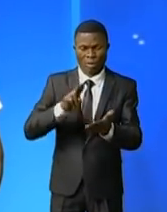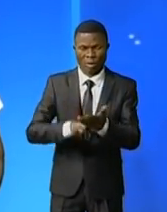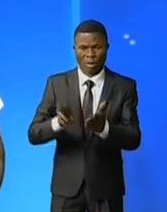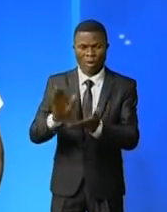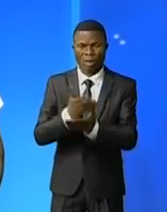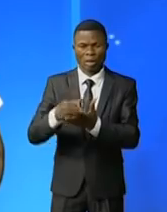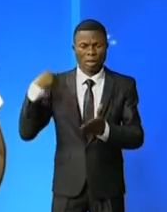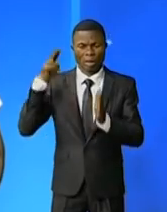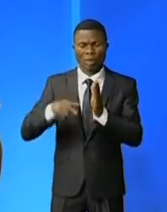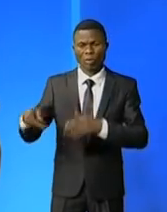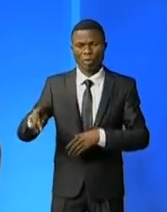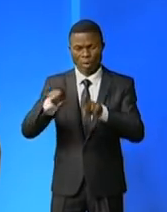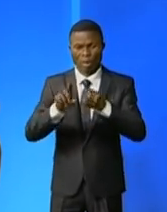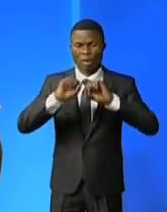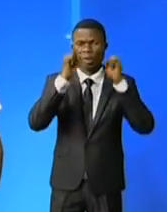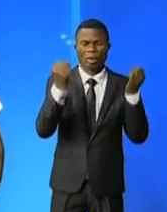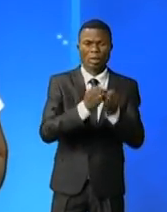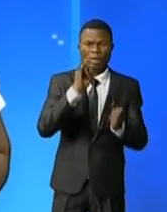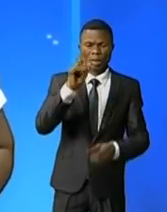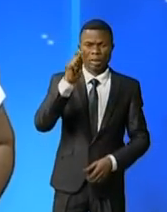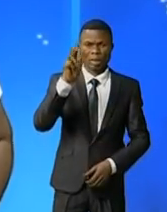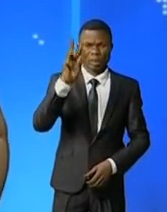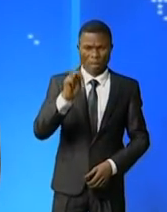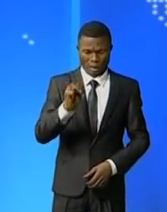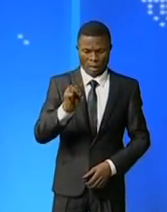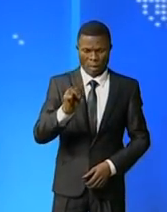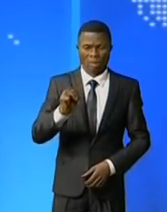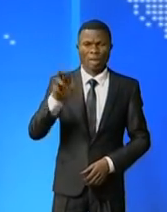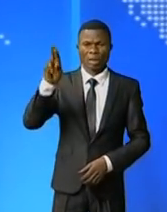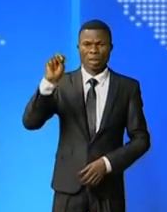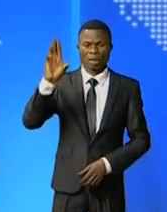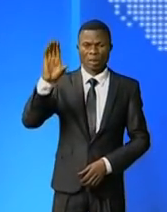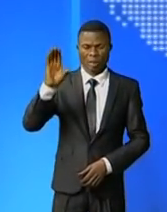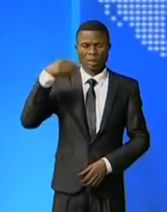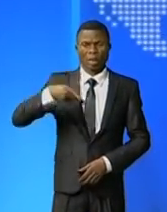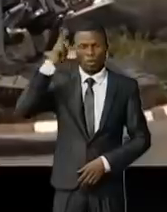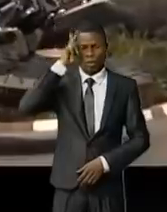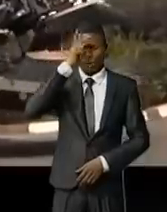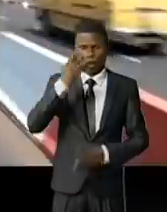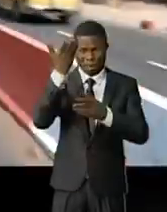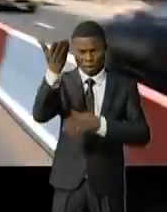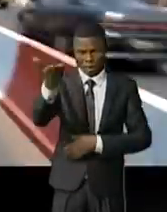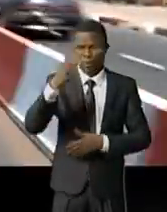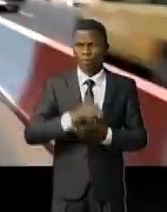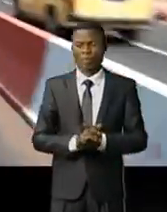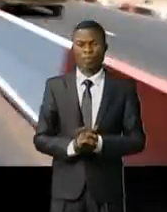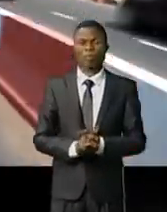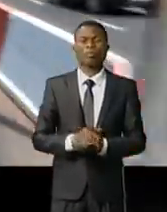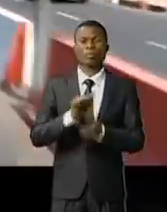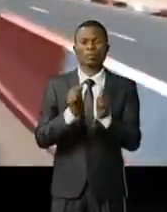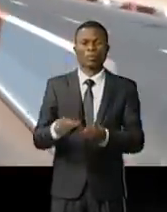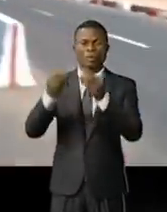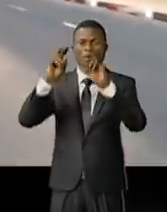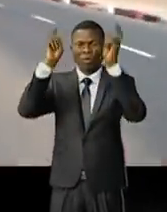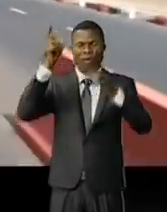gouvernement provincial et l'entreprise ITEM. Didier Mumba de la RTNC Okatanga nous explique. Une chose, c'est de doter la